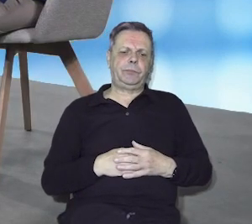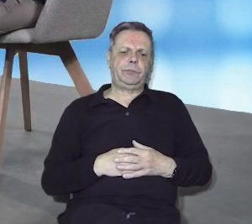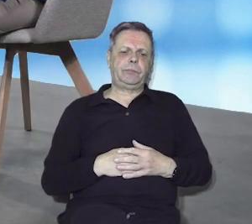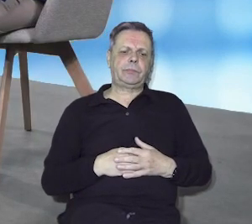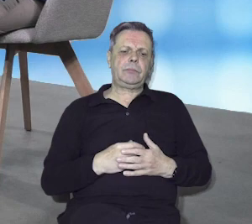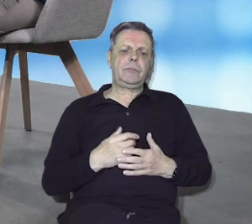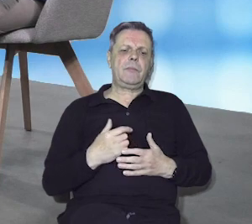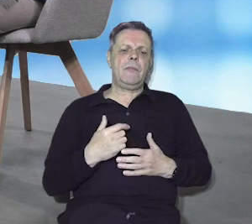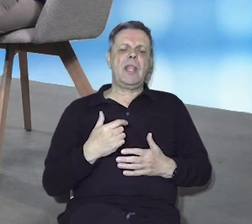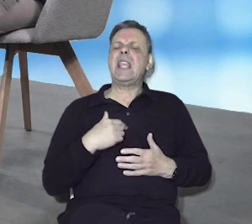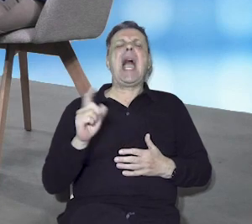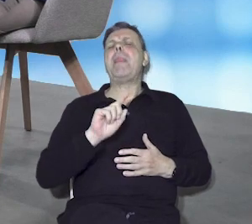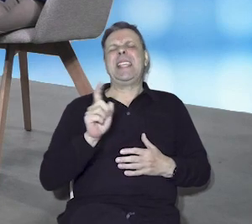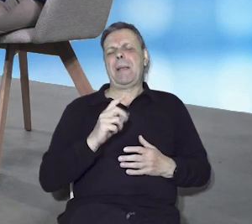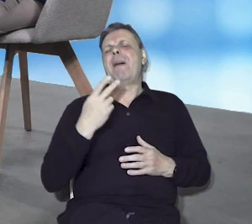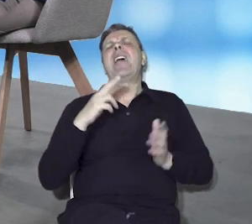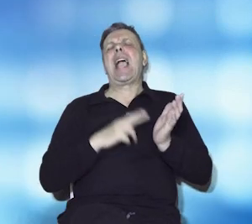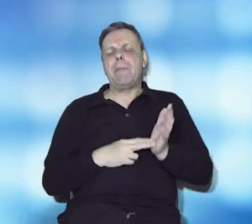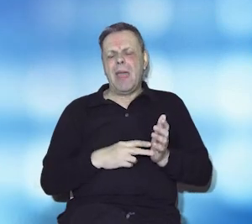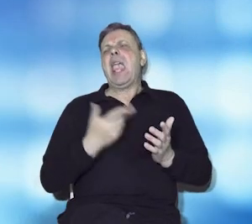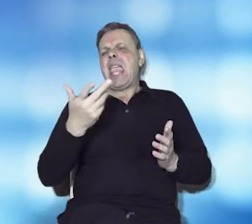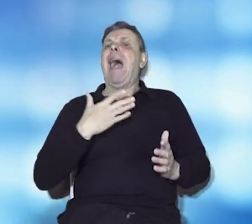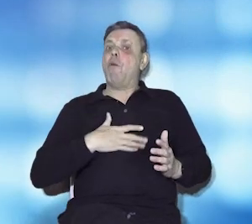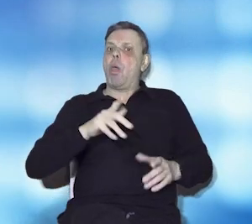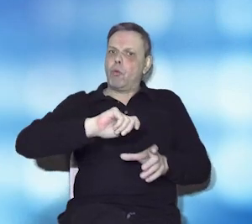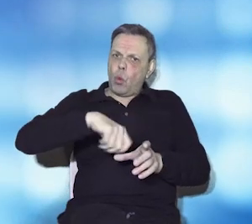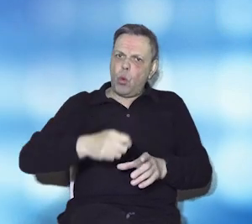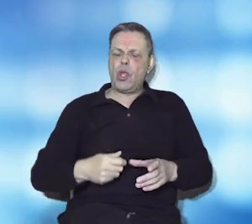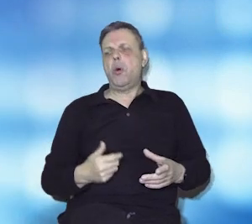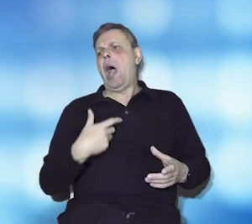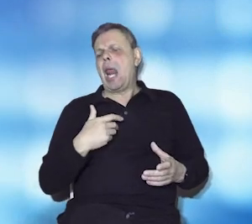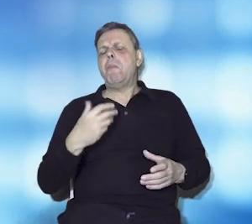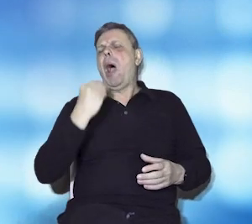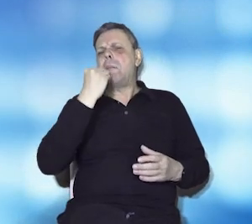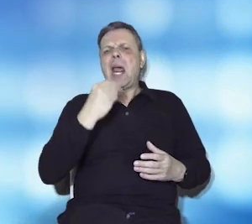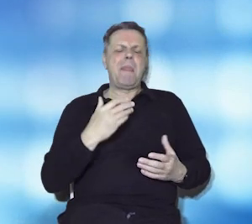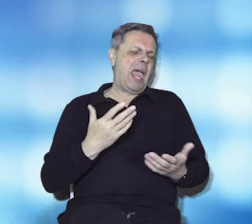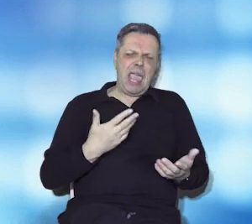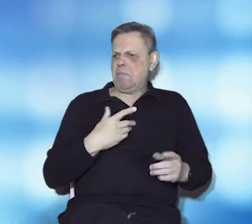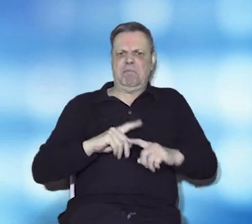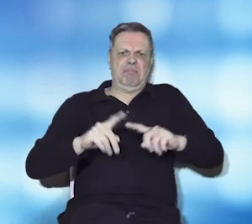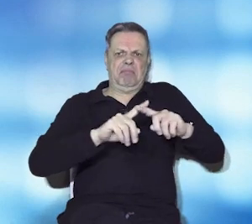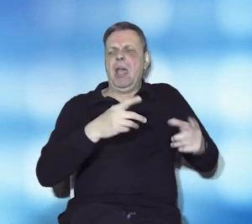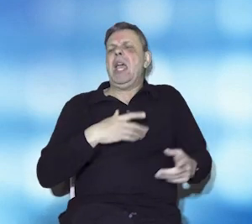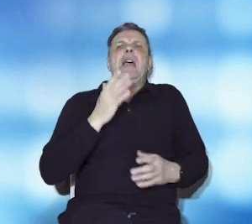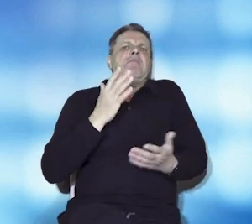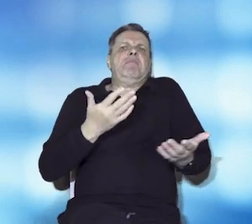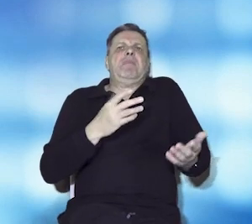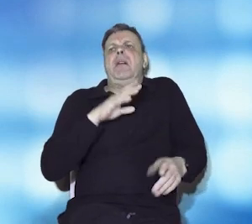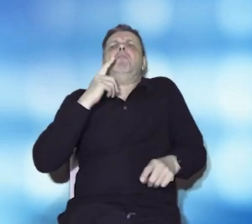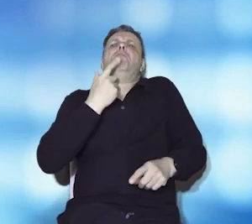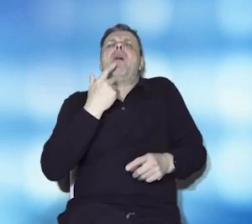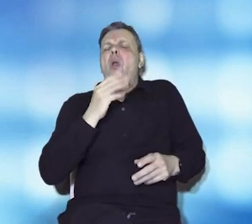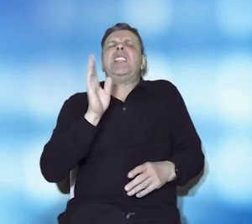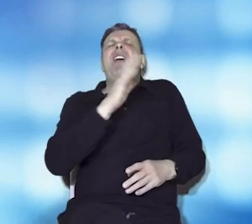vam nisam isključivo vegan. Ja prakticiram tu kuhinju, načelno moja prehrana se odnosi iz dana u dan. Određujem si kako koji dan imam i postoje